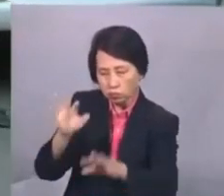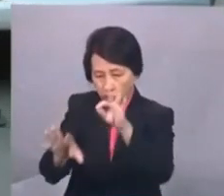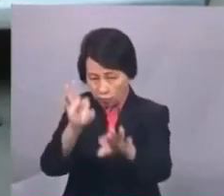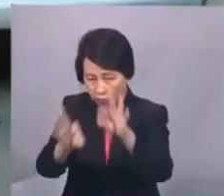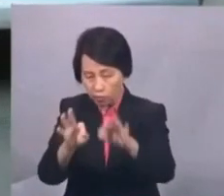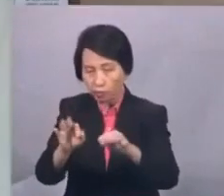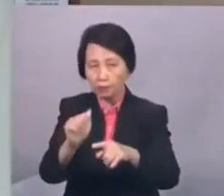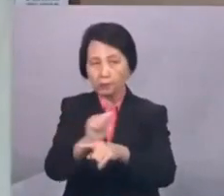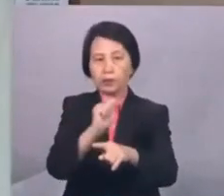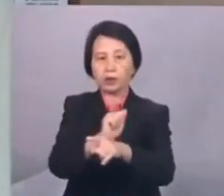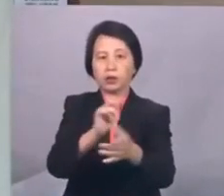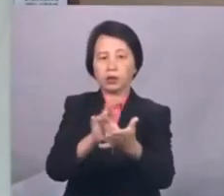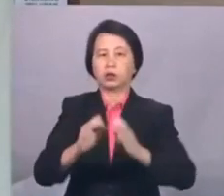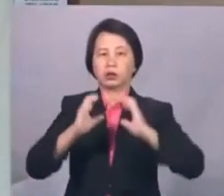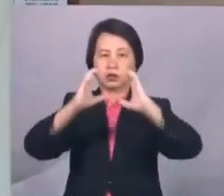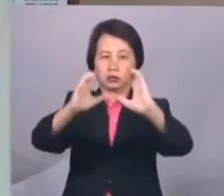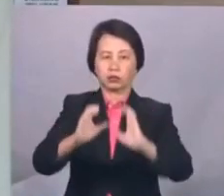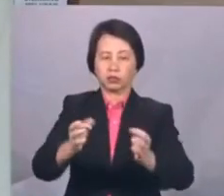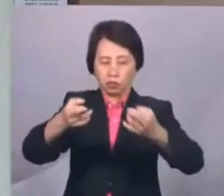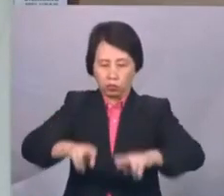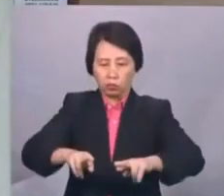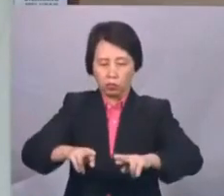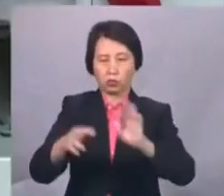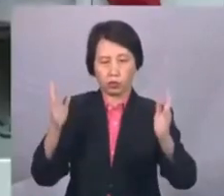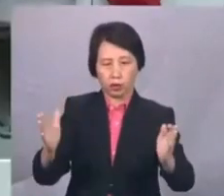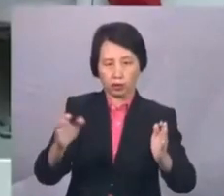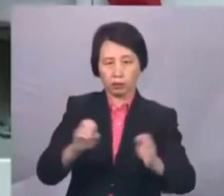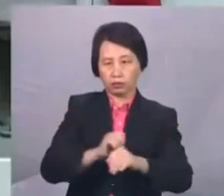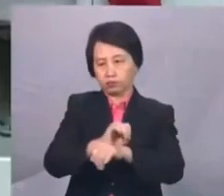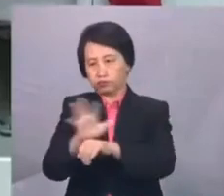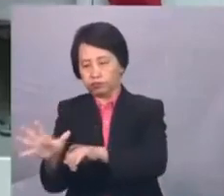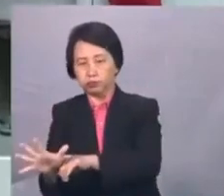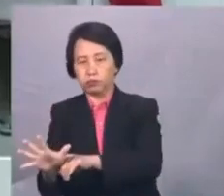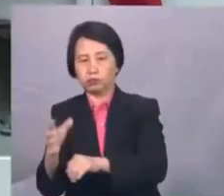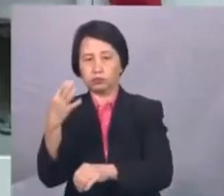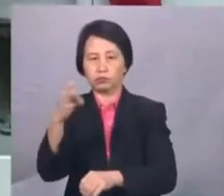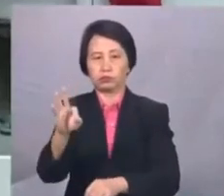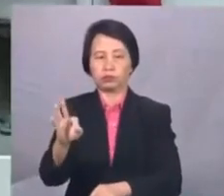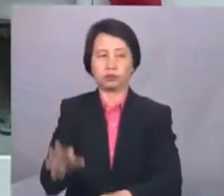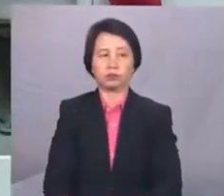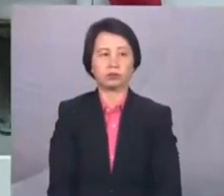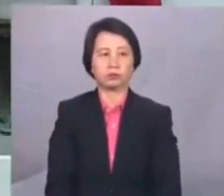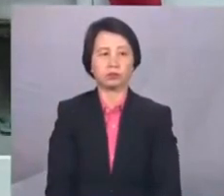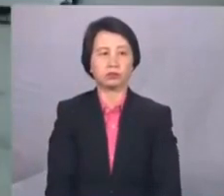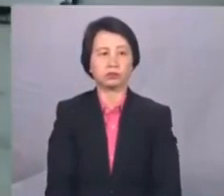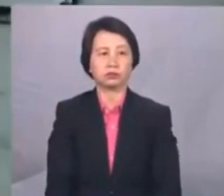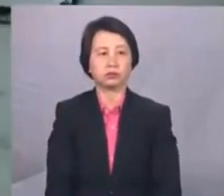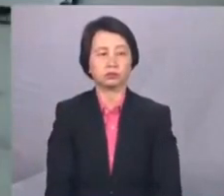lantikan pengamal perubatan secara kontrak sepanjang tempoh penularan pandemic Hobbit